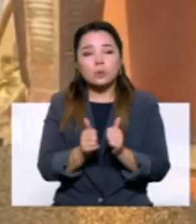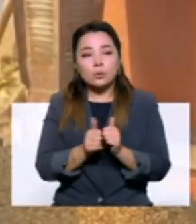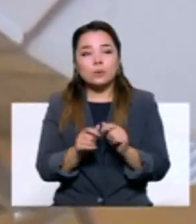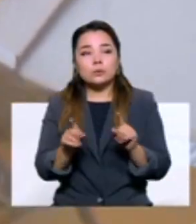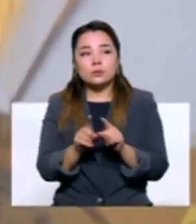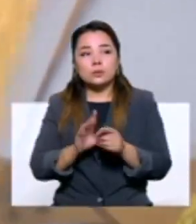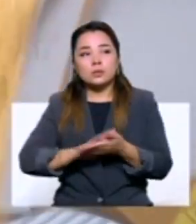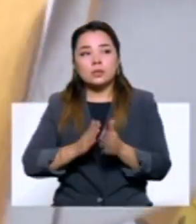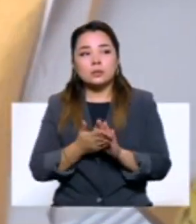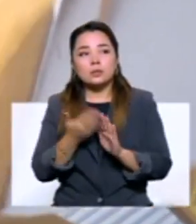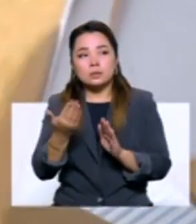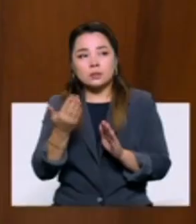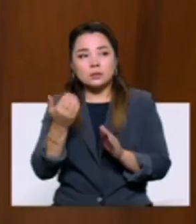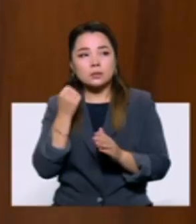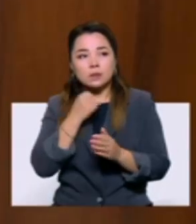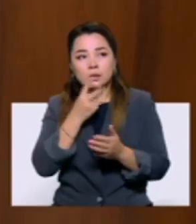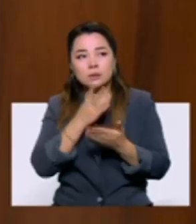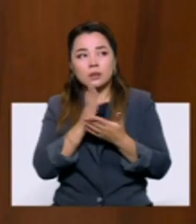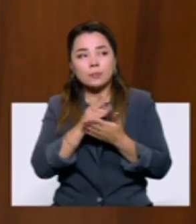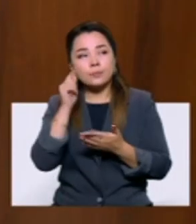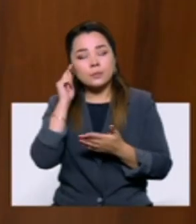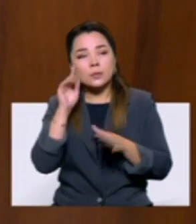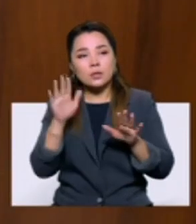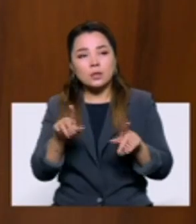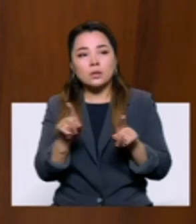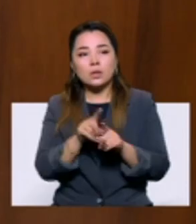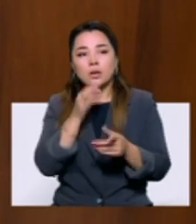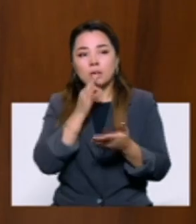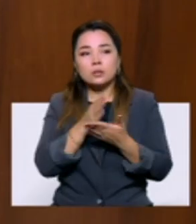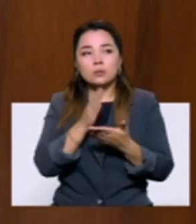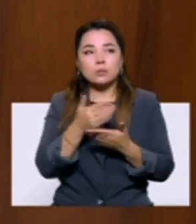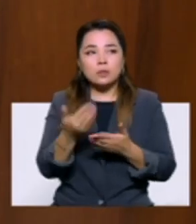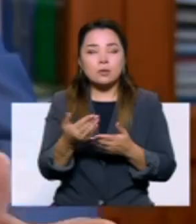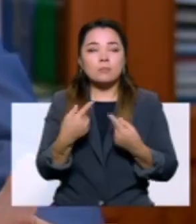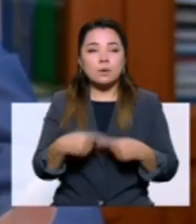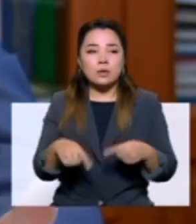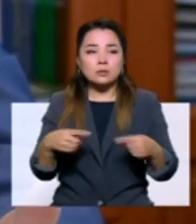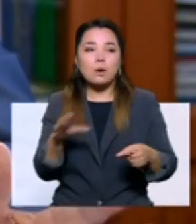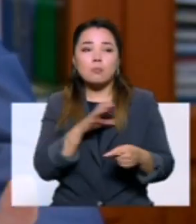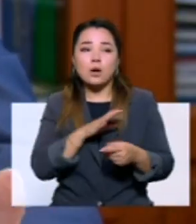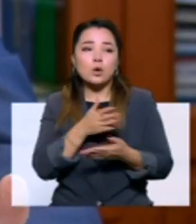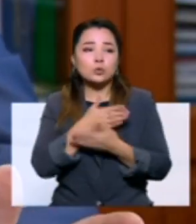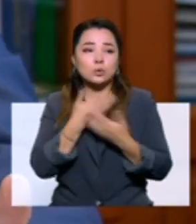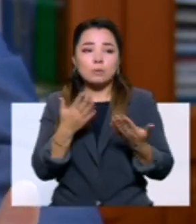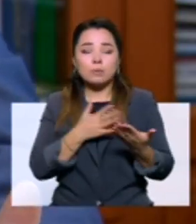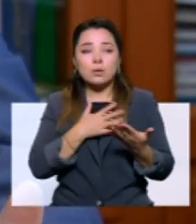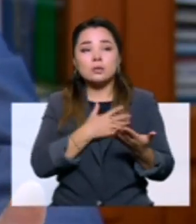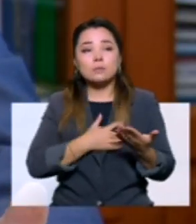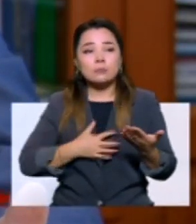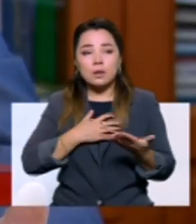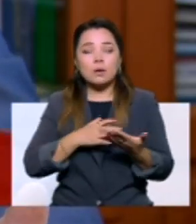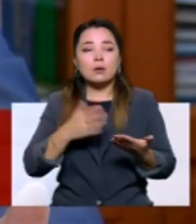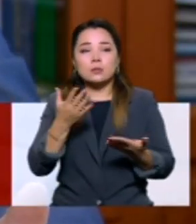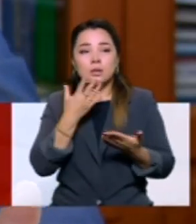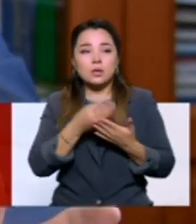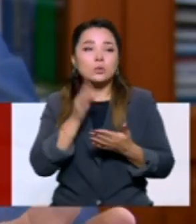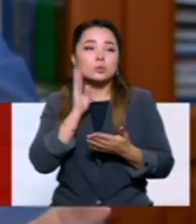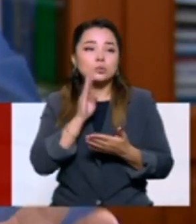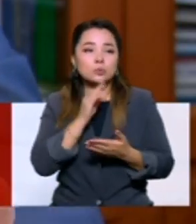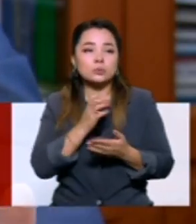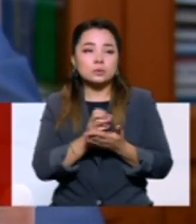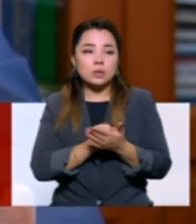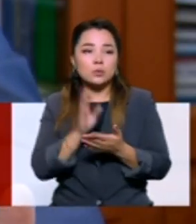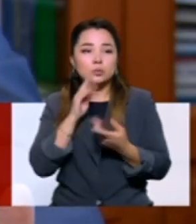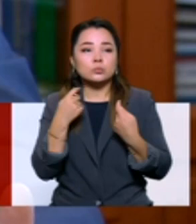арадағы келісімдер ескірген. Қырғызстан енді айтты мысалы, біздің мынау басқа байлығымыз жоқ, негізгі байлығымыз су көзі. Сол себептен біз